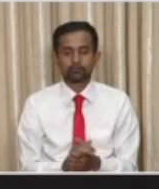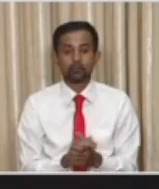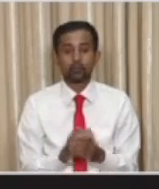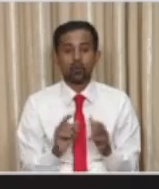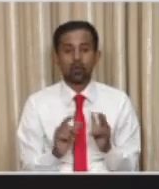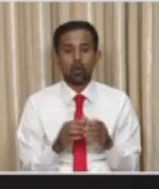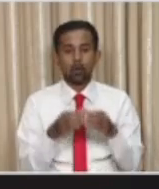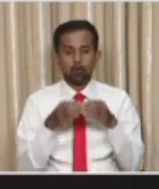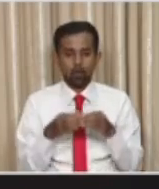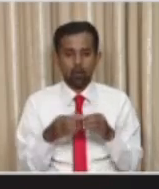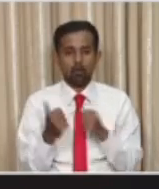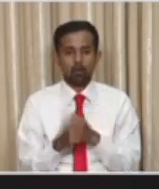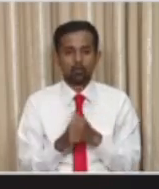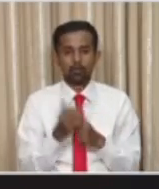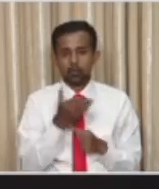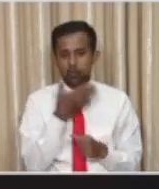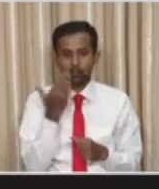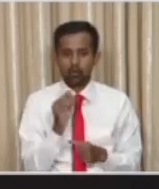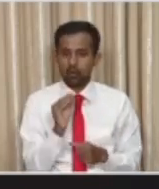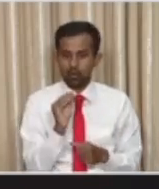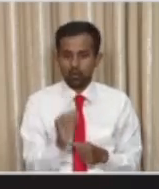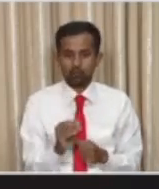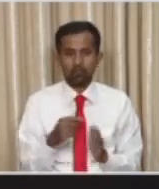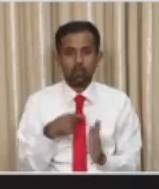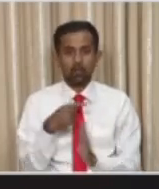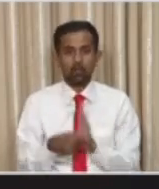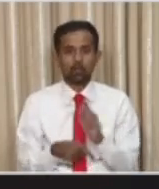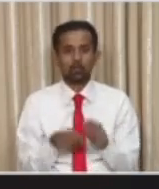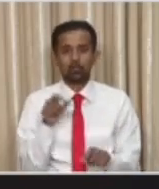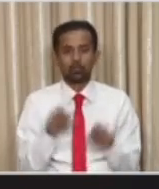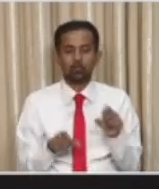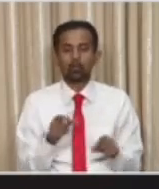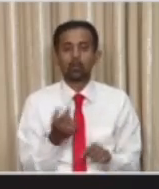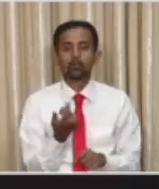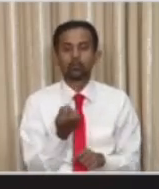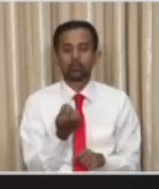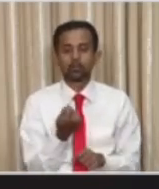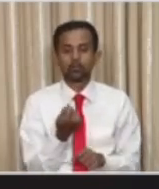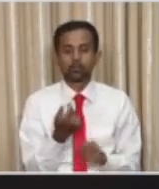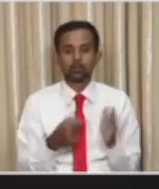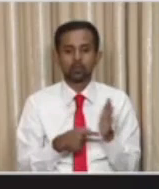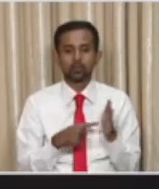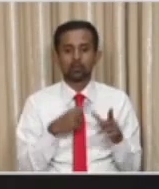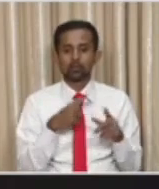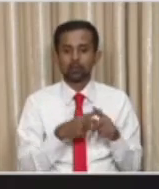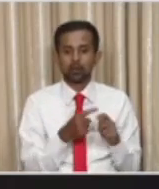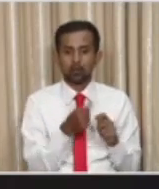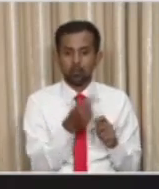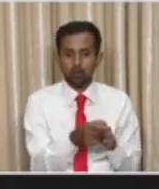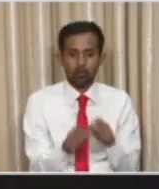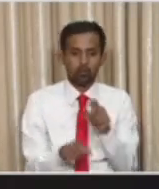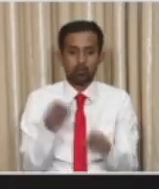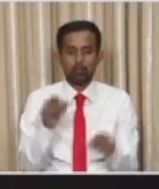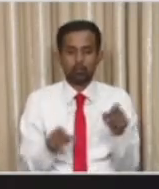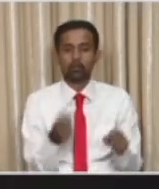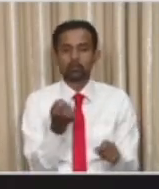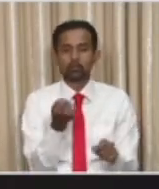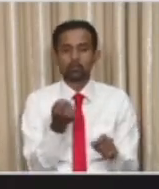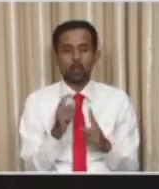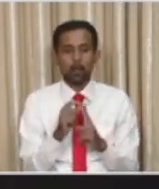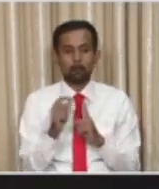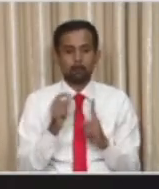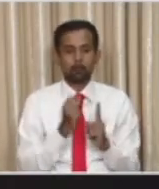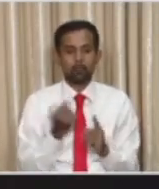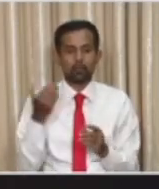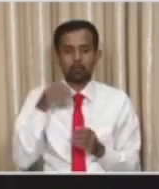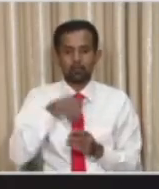ආයතනයක් අපිට පිහිටව ගන්නට පුළුවන් නම් මේ රටේ ජනතාවගේ මුදල් විශේෂයෙන්ම බදු ගෙවන ජනතාවගේ මුදල් මේ පාර්ලිමේන්තුව